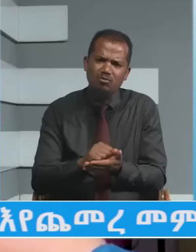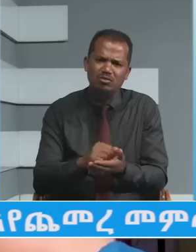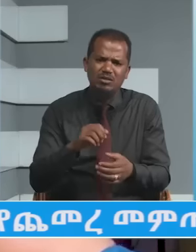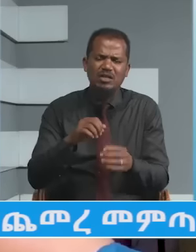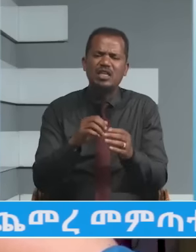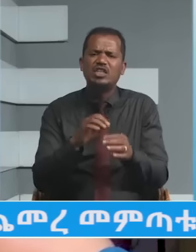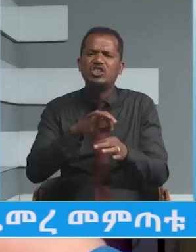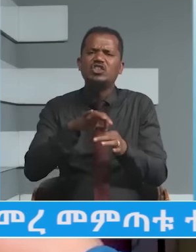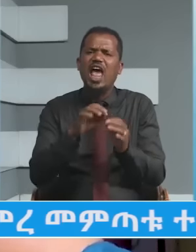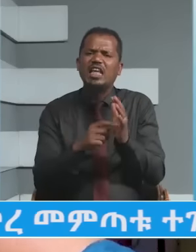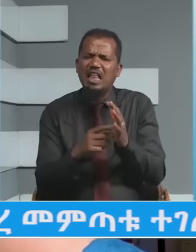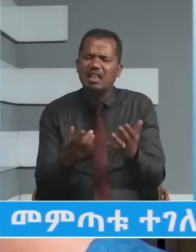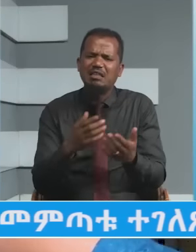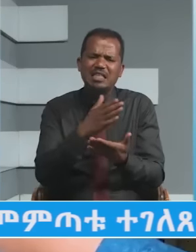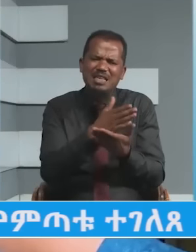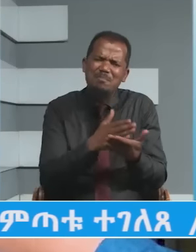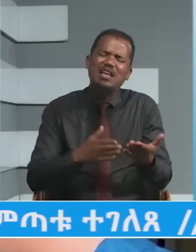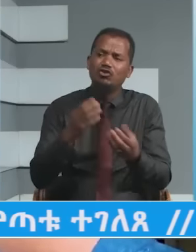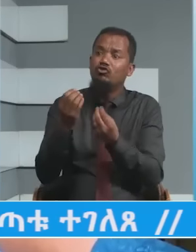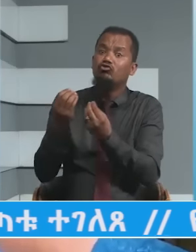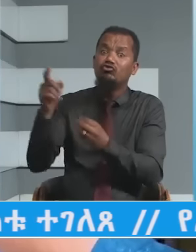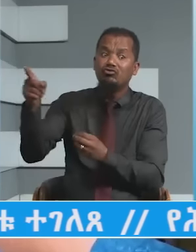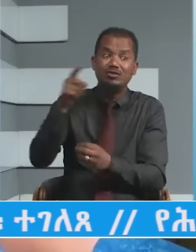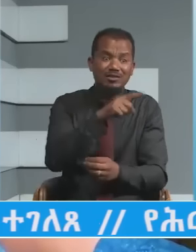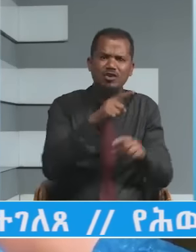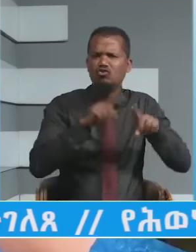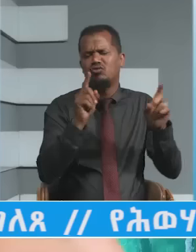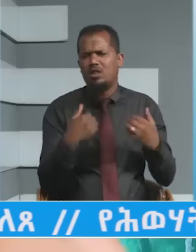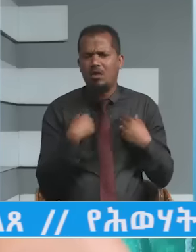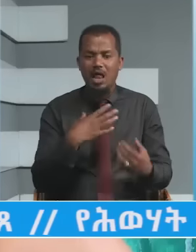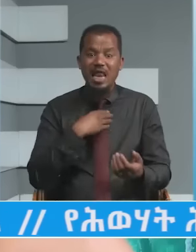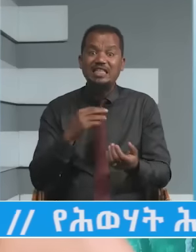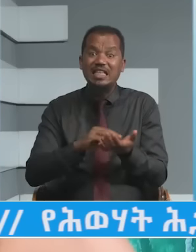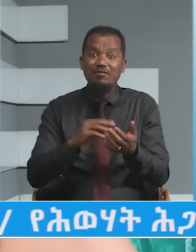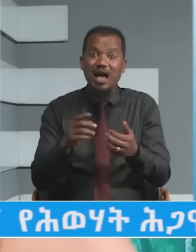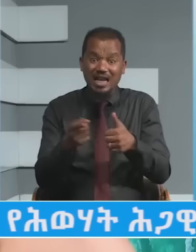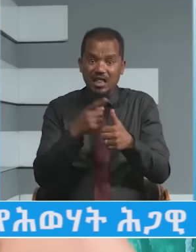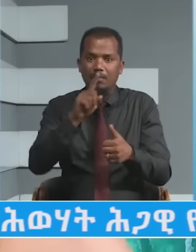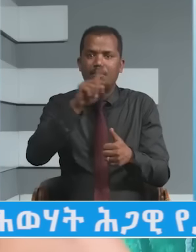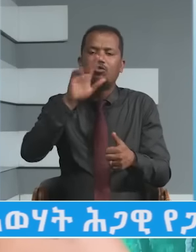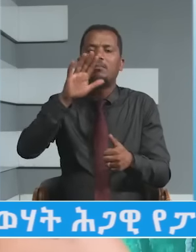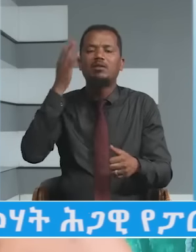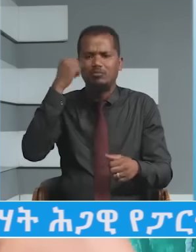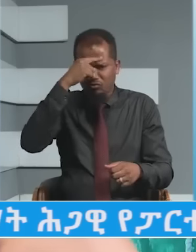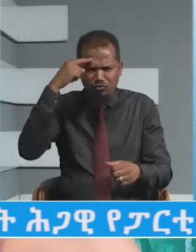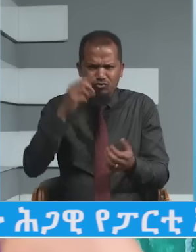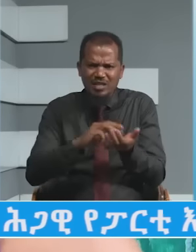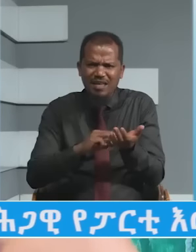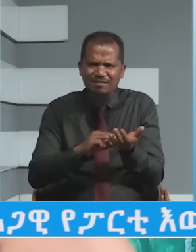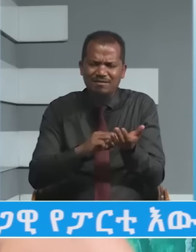ሳሙናው፣ ሻይ ቅጠሉ ሁሉ ግማሽ ግማሽ ከሱቅ ከምንገዛው ልዩነት አለው። ነጭ ጤፍ አንደኛ ደረጃው 105 ነው የሚለው። ጥቁር